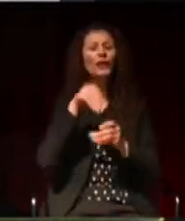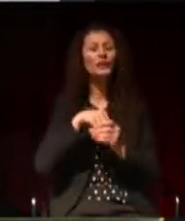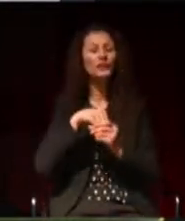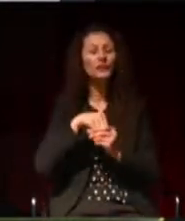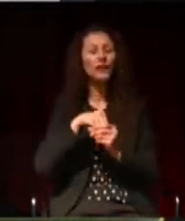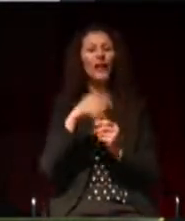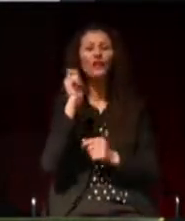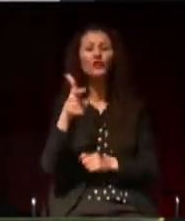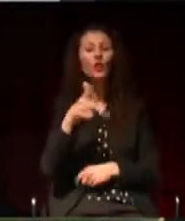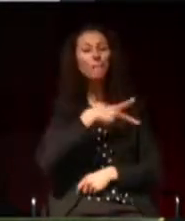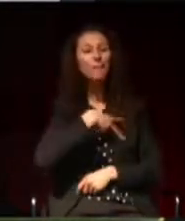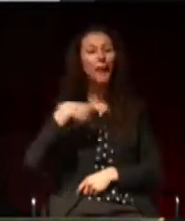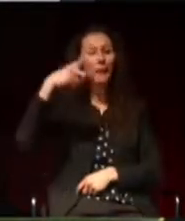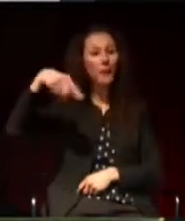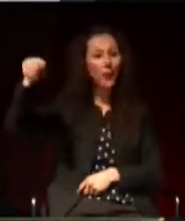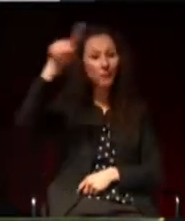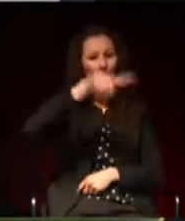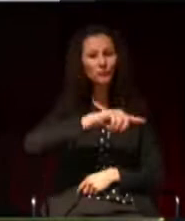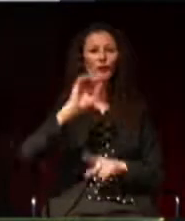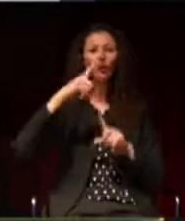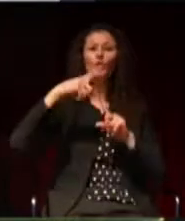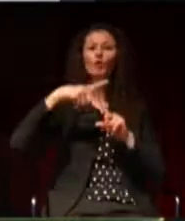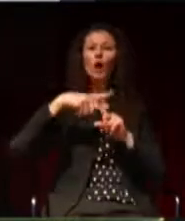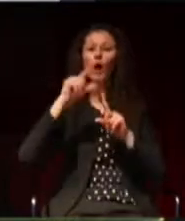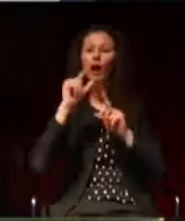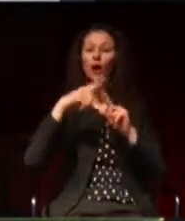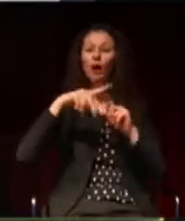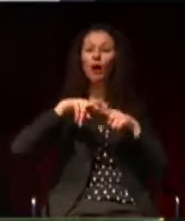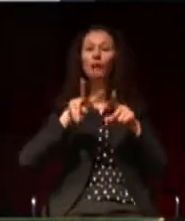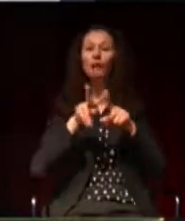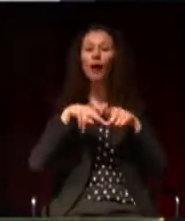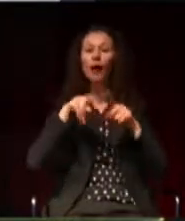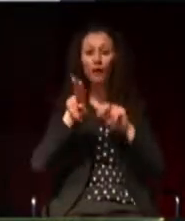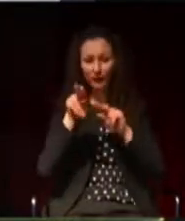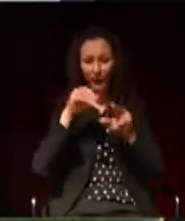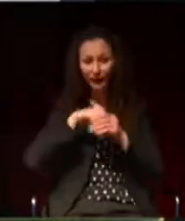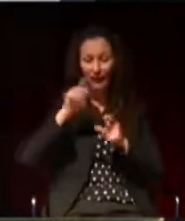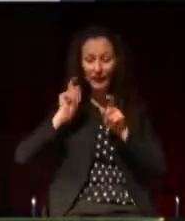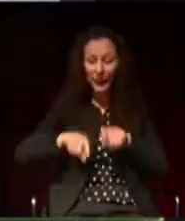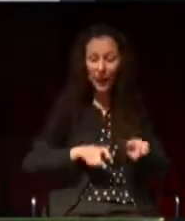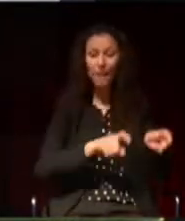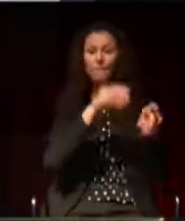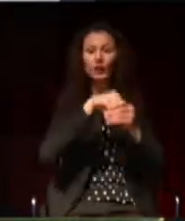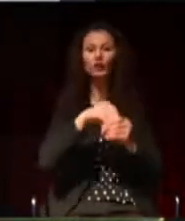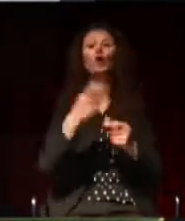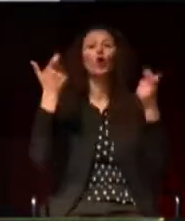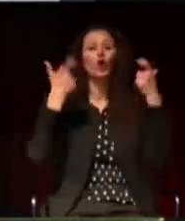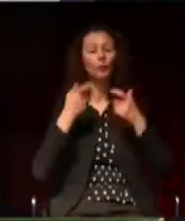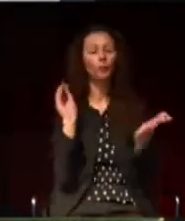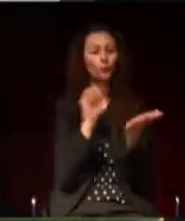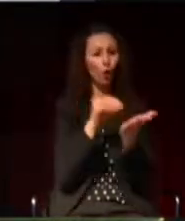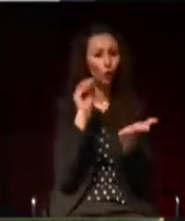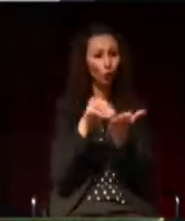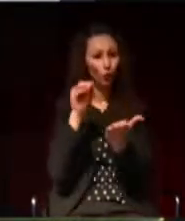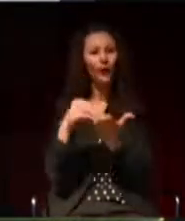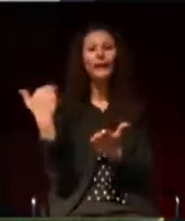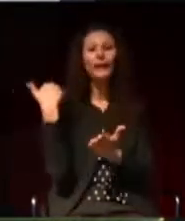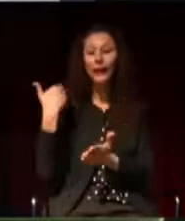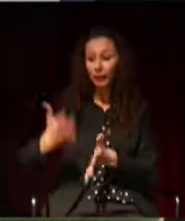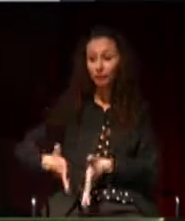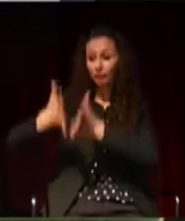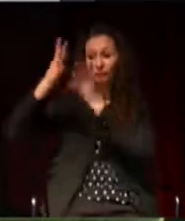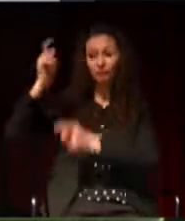müessesesini ilçe belediyelerimizde özellikle tutanak altına alınarak takip edilmesiyle ilgili bazı hükümler kondu. Yeni yapılacak